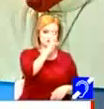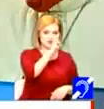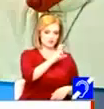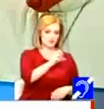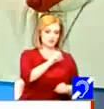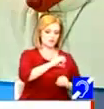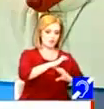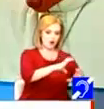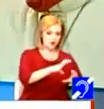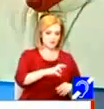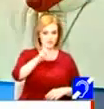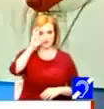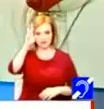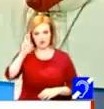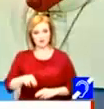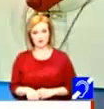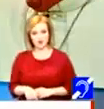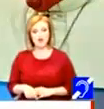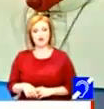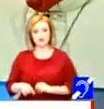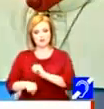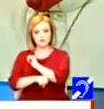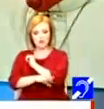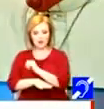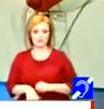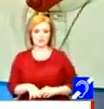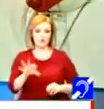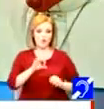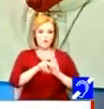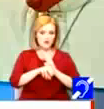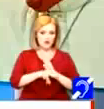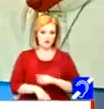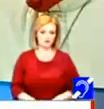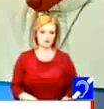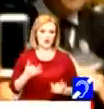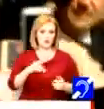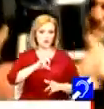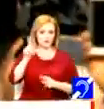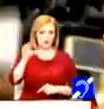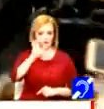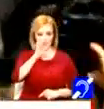fenomenul migrației. Papa se află într-un turneu în Balcani, în Bulgaria și Macedonia de Nord.